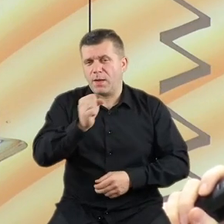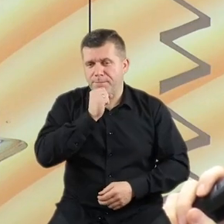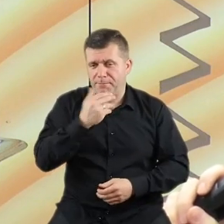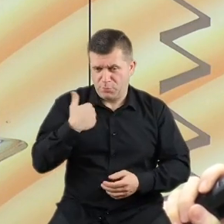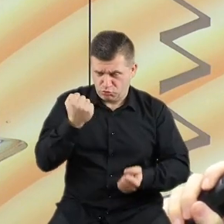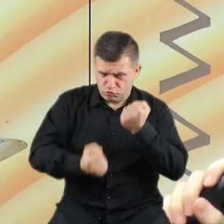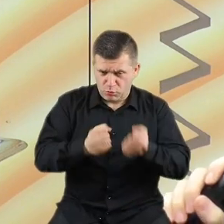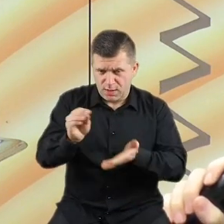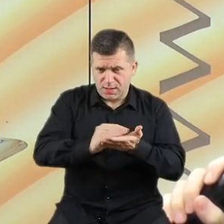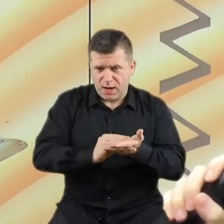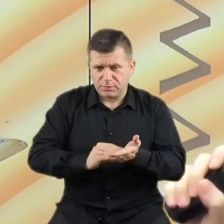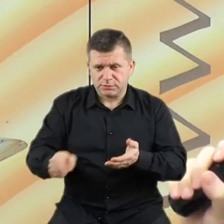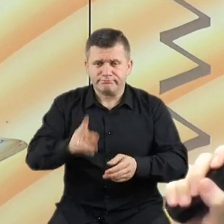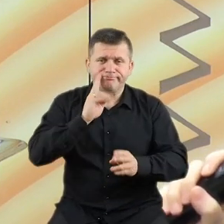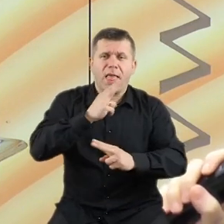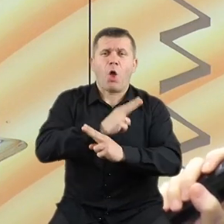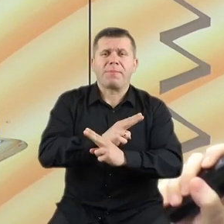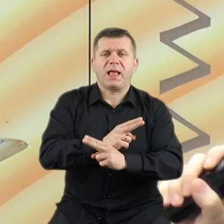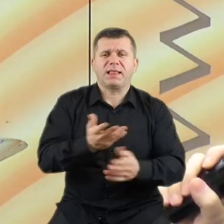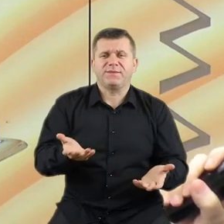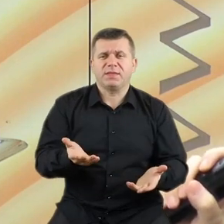było trudno napisać to obiektywnie?